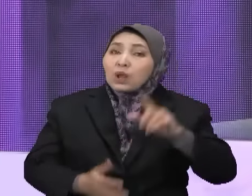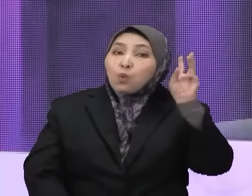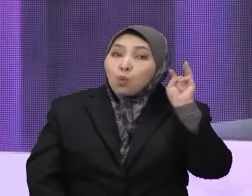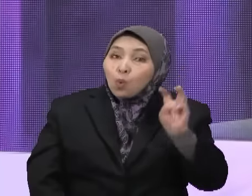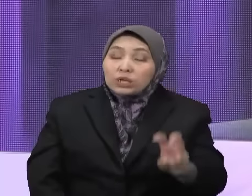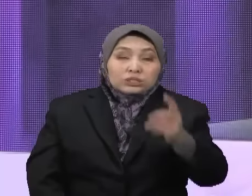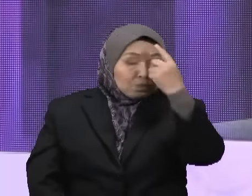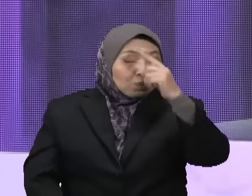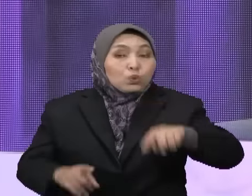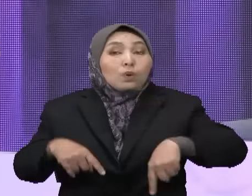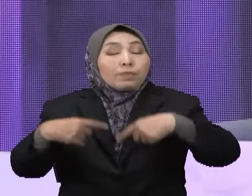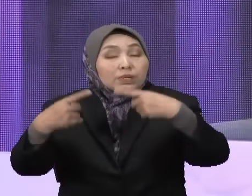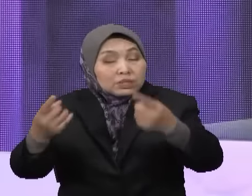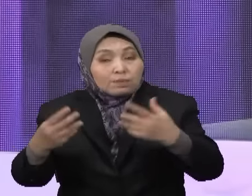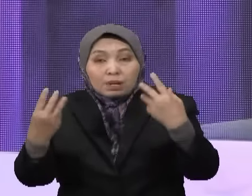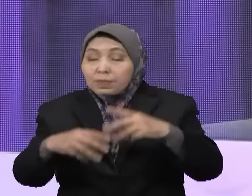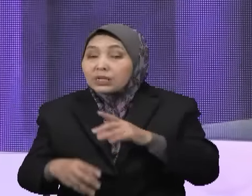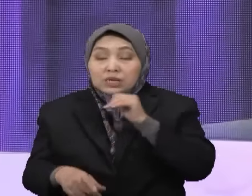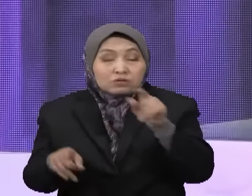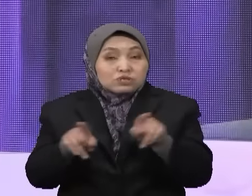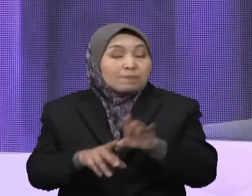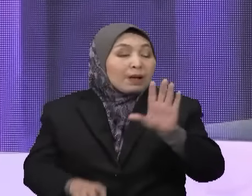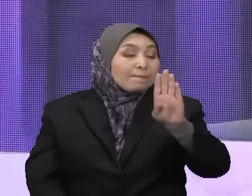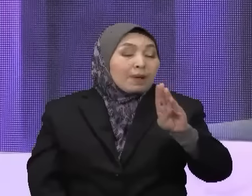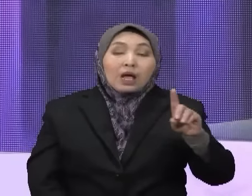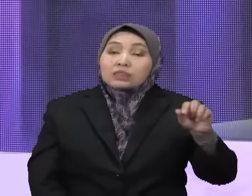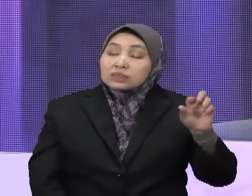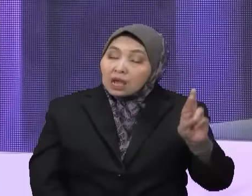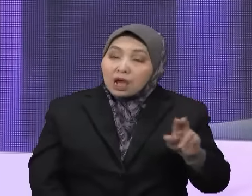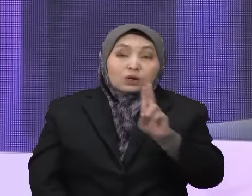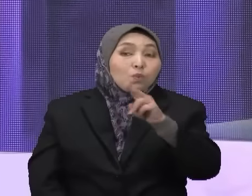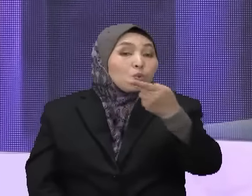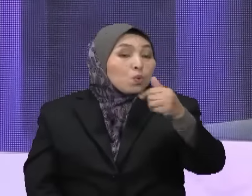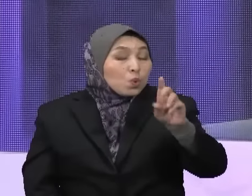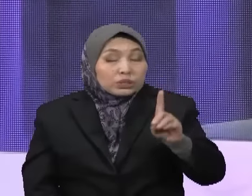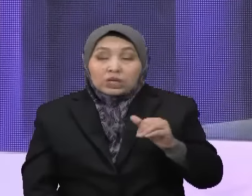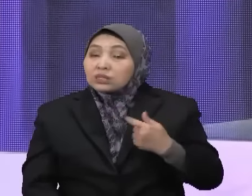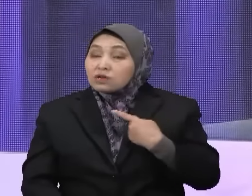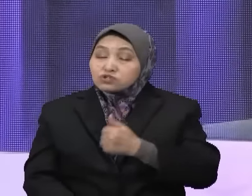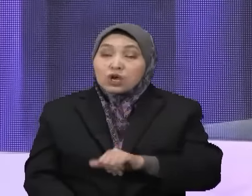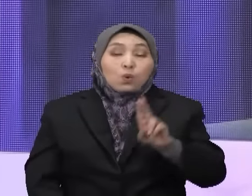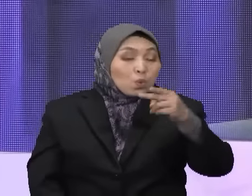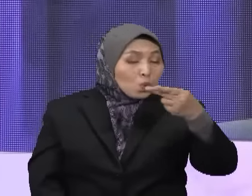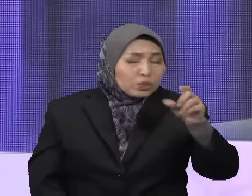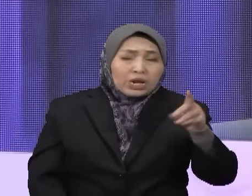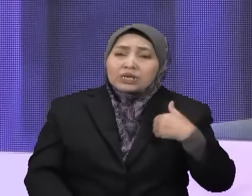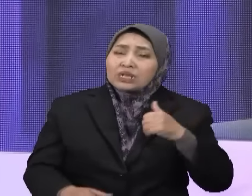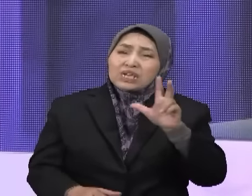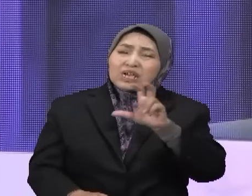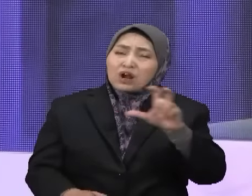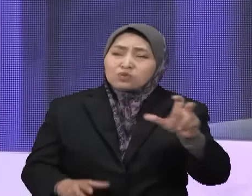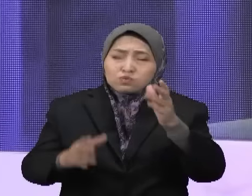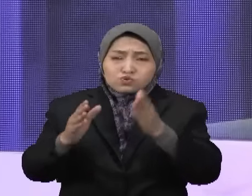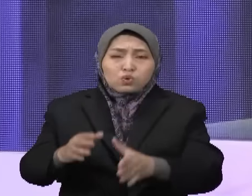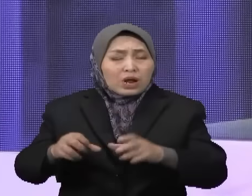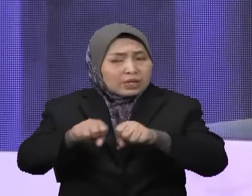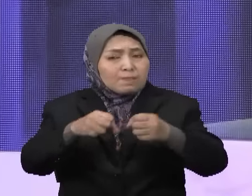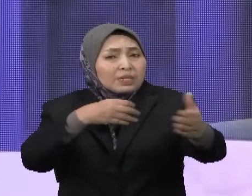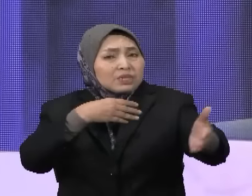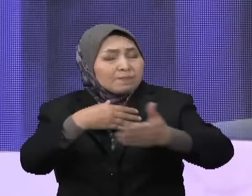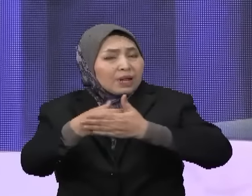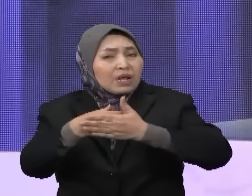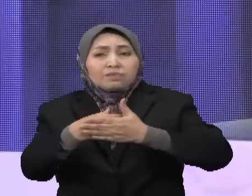pergi berperang. Tak seperti tak macam Badar, macam Uhud. Kalau kita perasan pada Uhud ada 300 orang yang patah balik tersebut, mereka